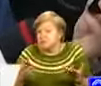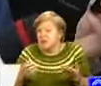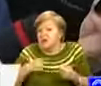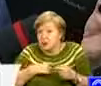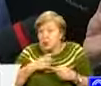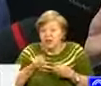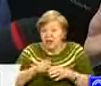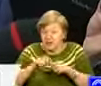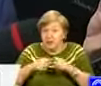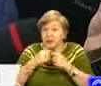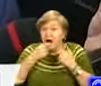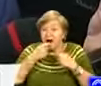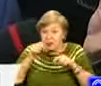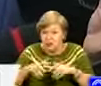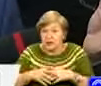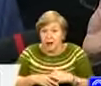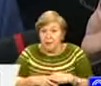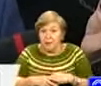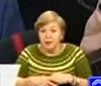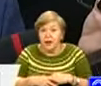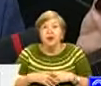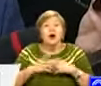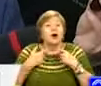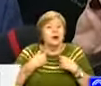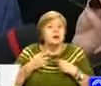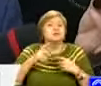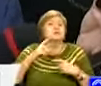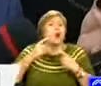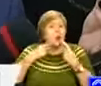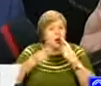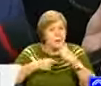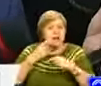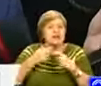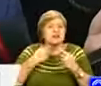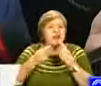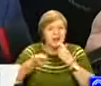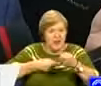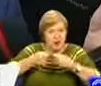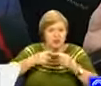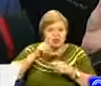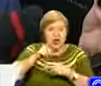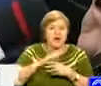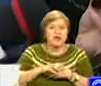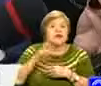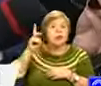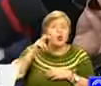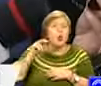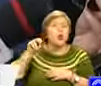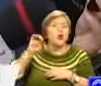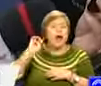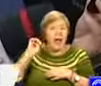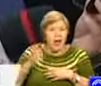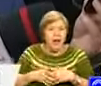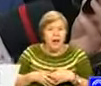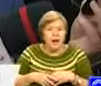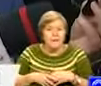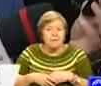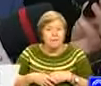an. Uh-huh. Pe baza renegocierii PNRR. Ați mai spus acest lucru, însă văd că